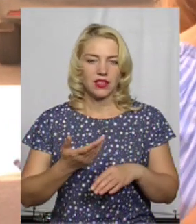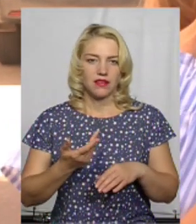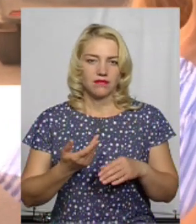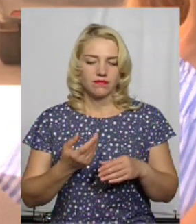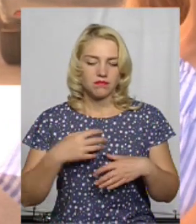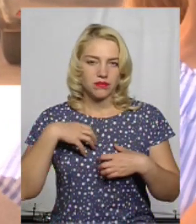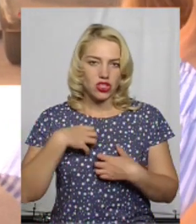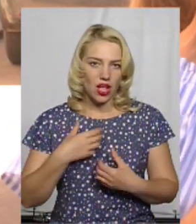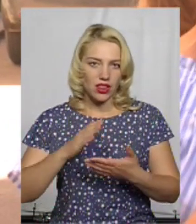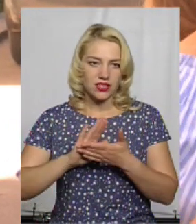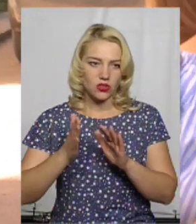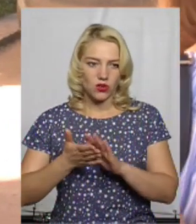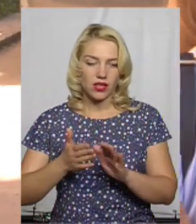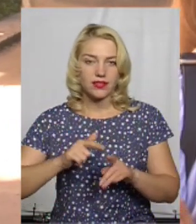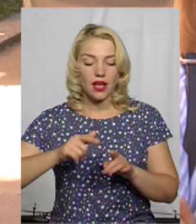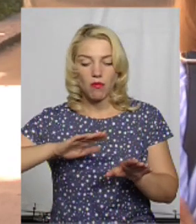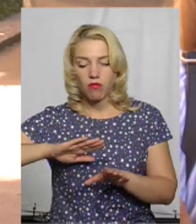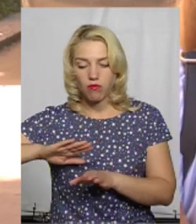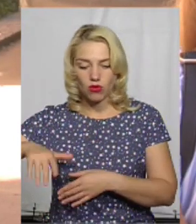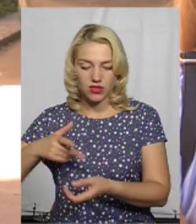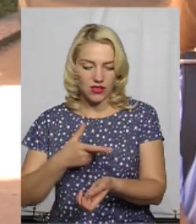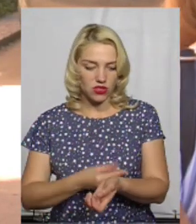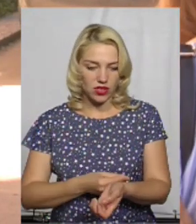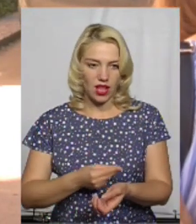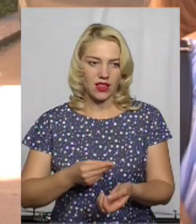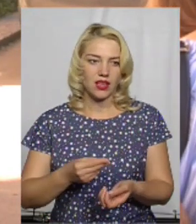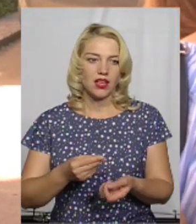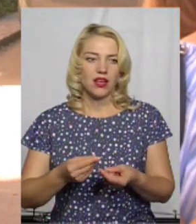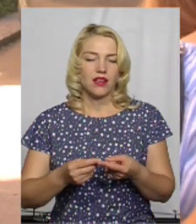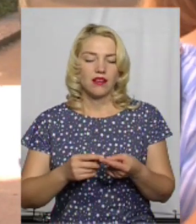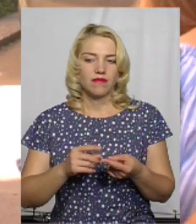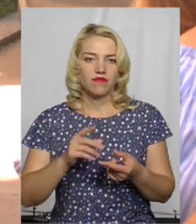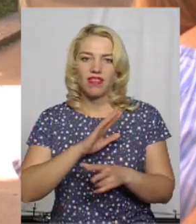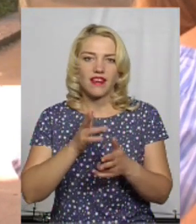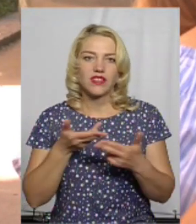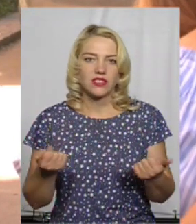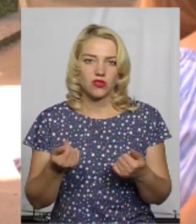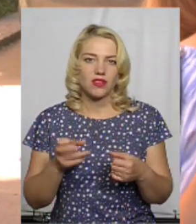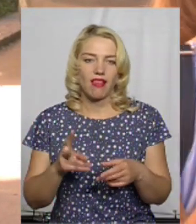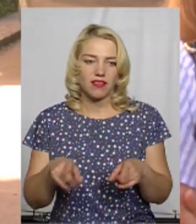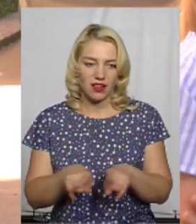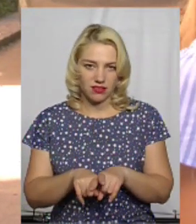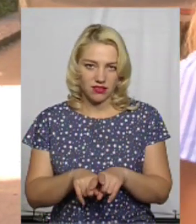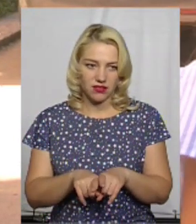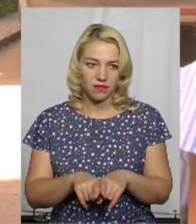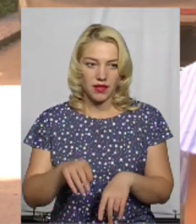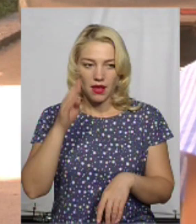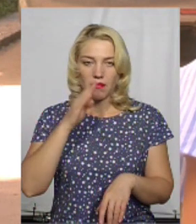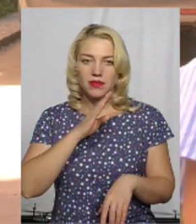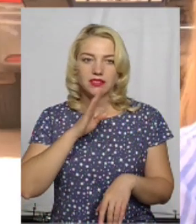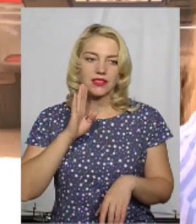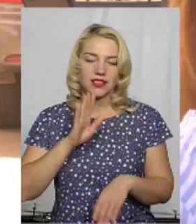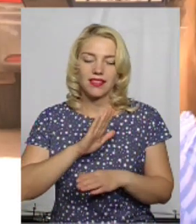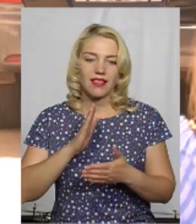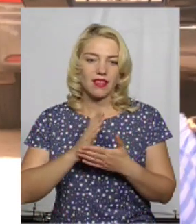ситуація. Зараз поствакцинальні ускладнення не визнаються такими. Батьки просто не є